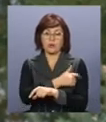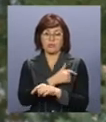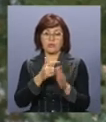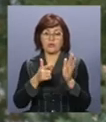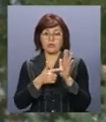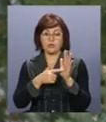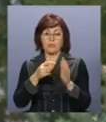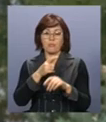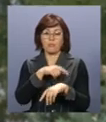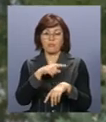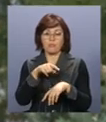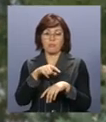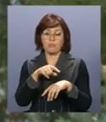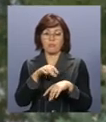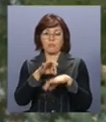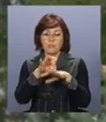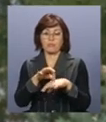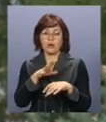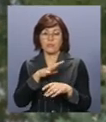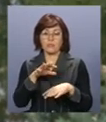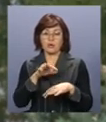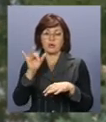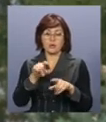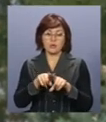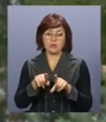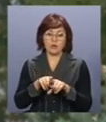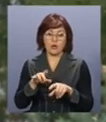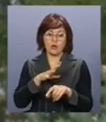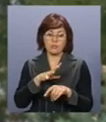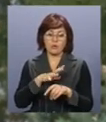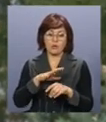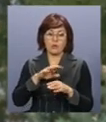нөмір 7-ші ауруханасына жеткізіліп, тексеруден өткеннен кейін амбулаторлық ем алу үшін үйіне қайтарылды.